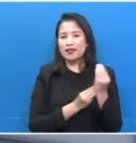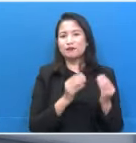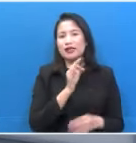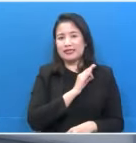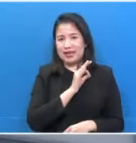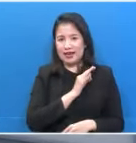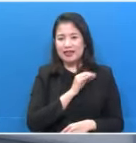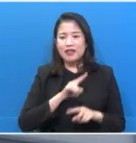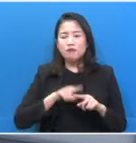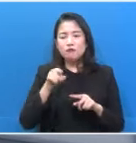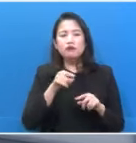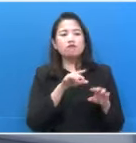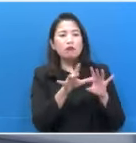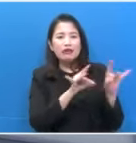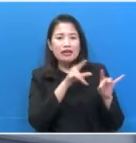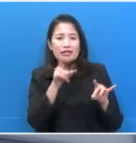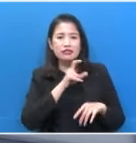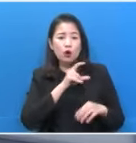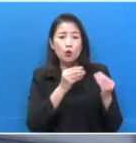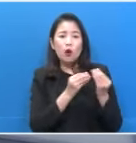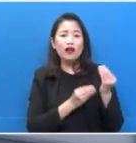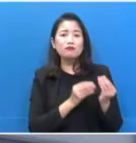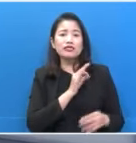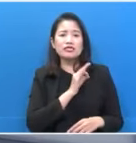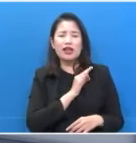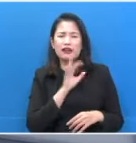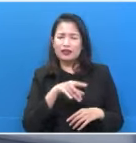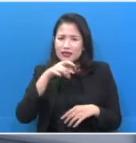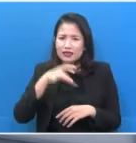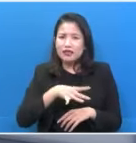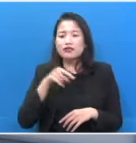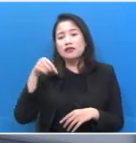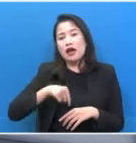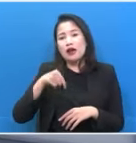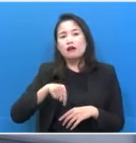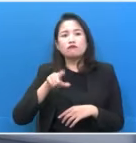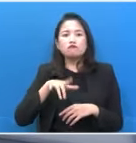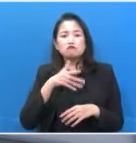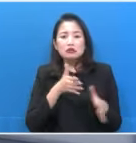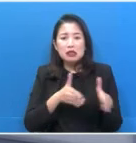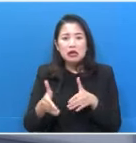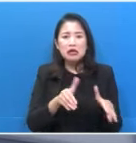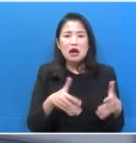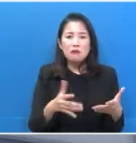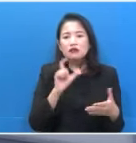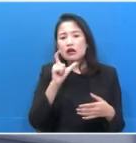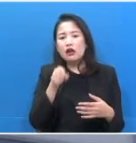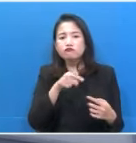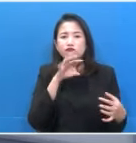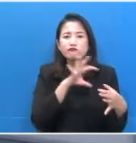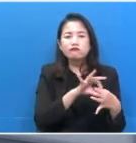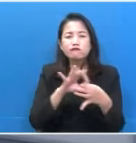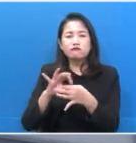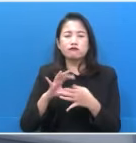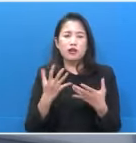bakal capres pun semakin ketat. Apa saja manuver terkini dansa politik dalam menjajaki koalisi?